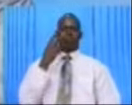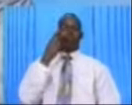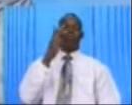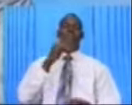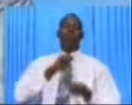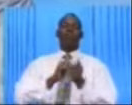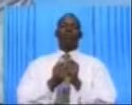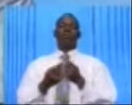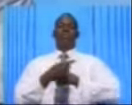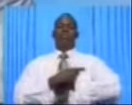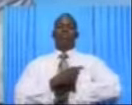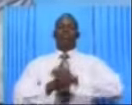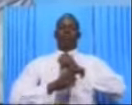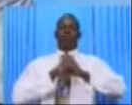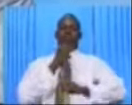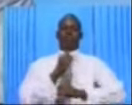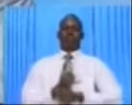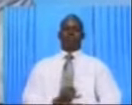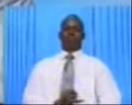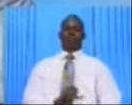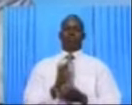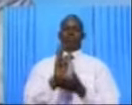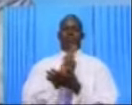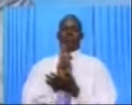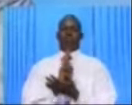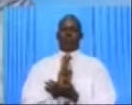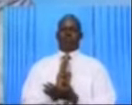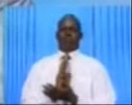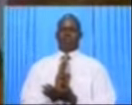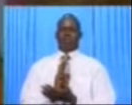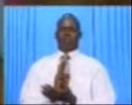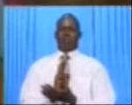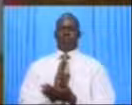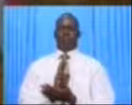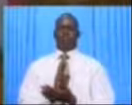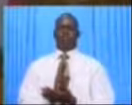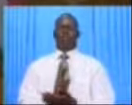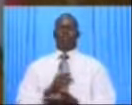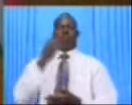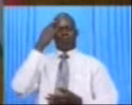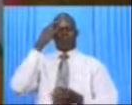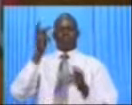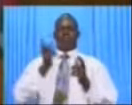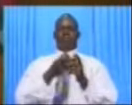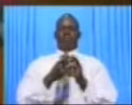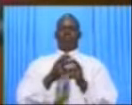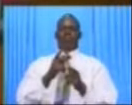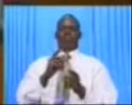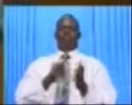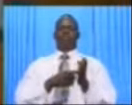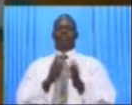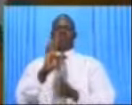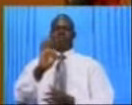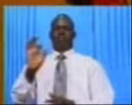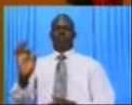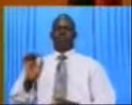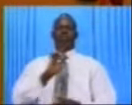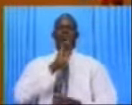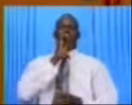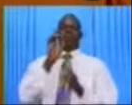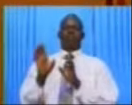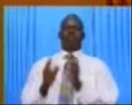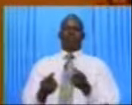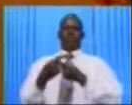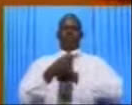journée internationale. Reportage à Adi Sandamba. Pour la première fois au Burkina Faso, sera célébrée la